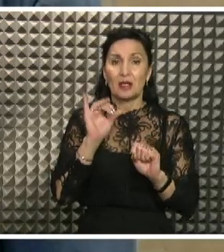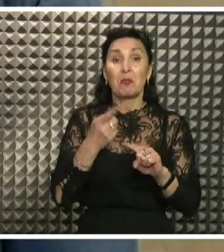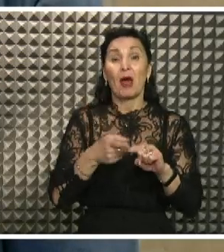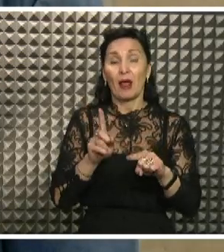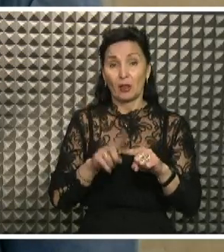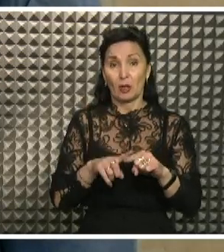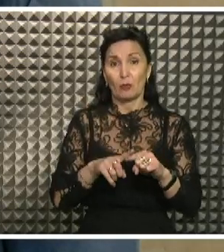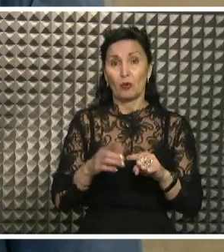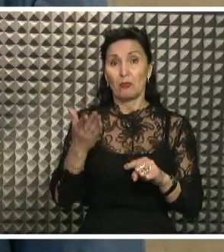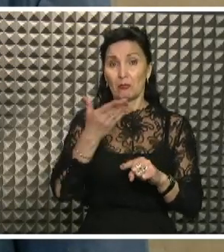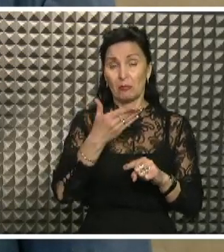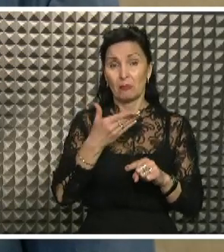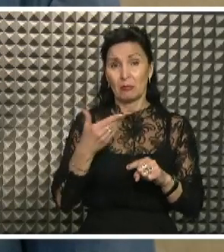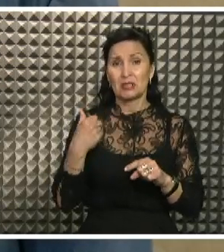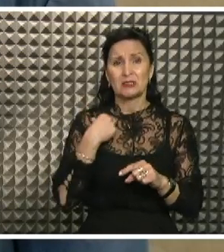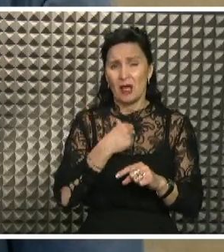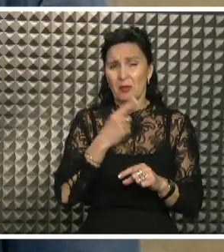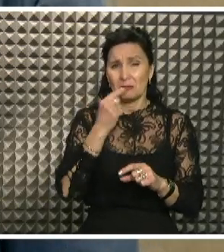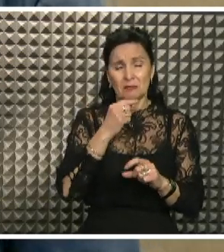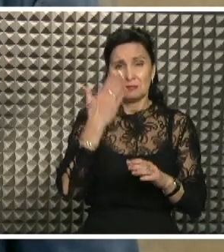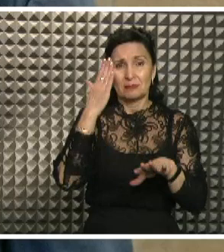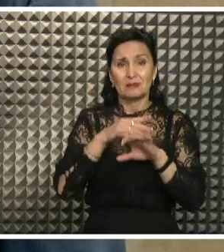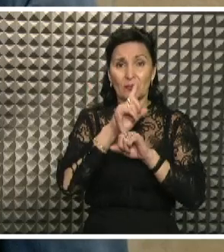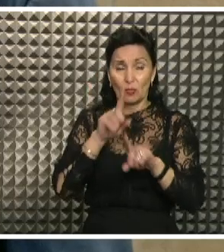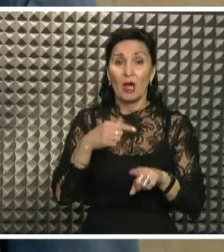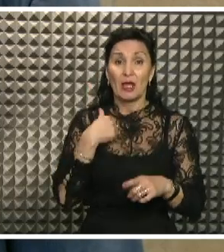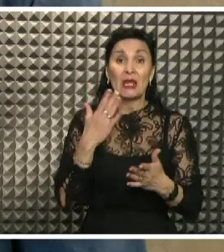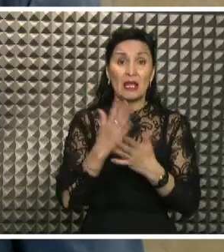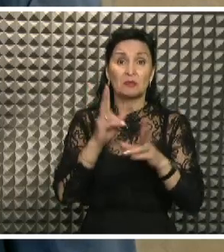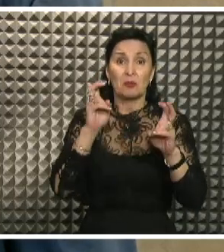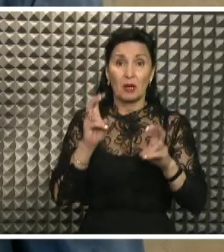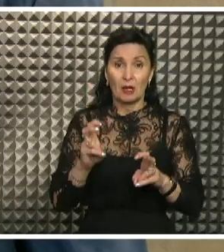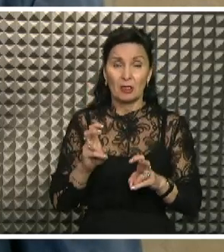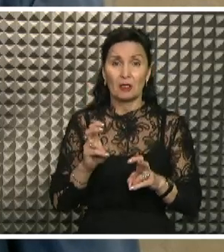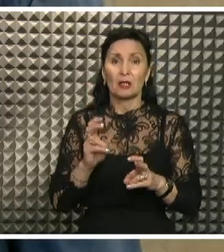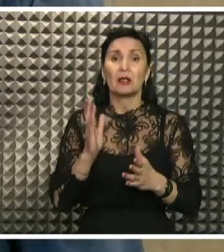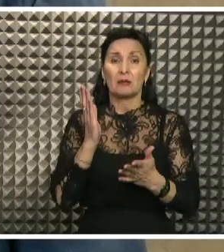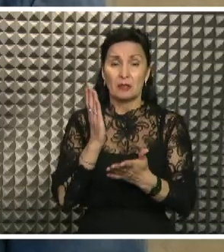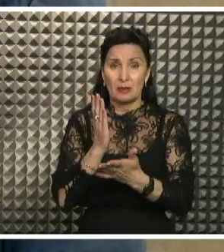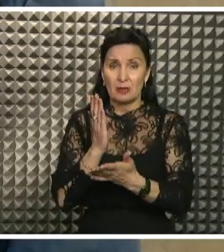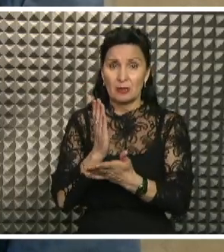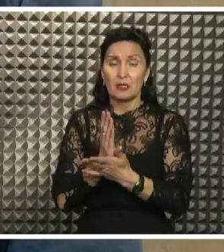поэтому универсальных, конечно, нет, но есть препараты, которые я уже назвал. Это глюкокортикостероиды,